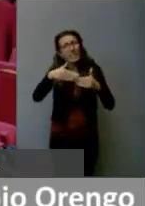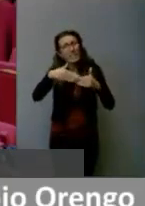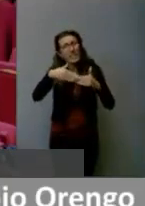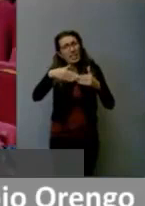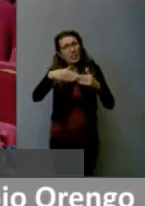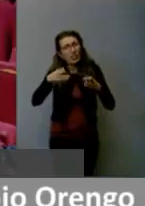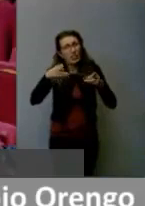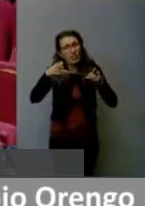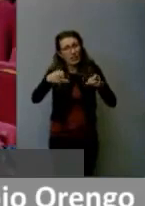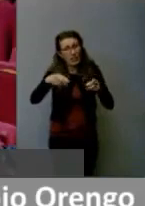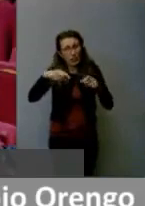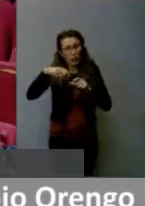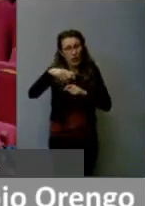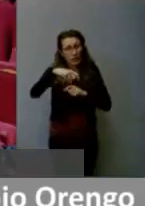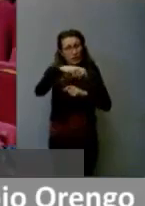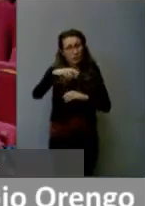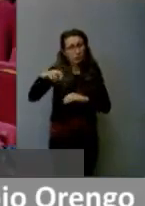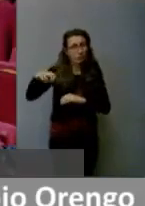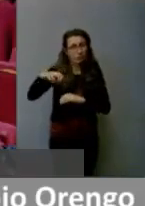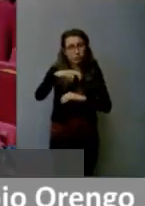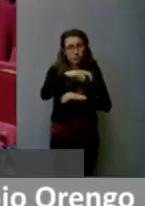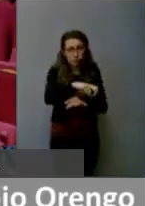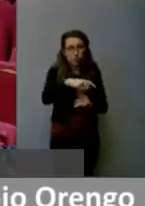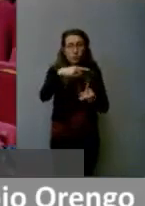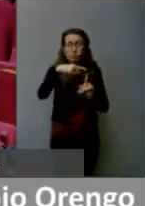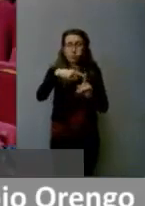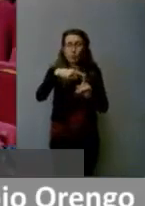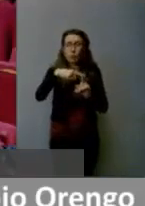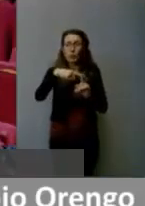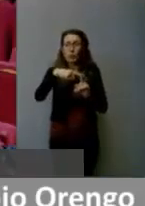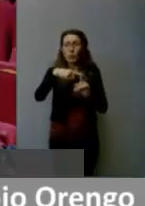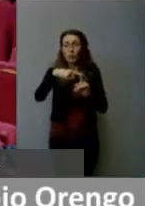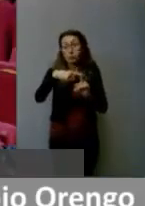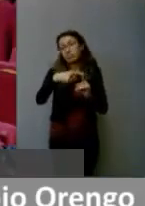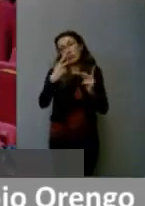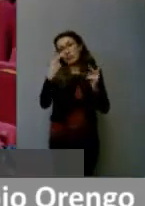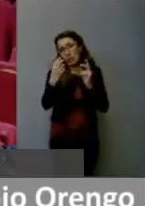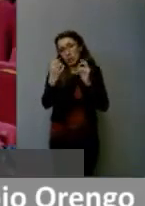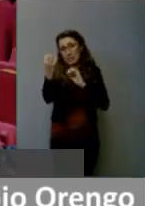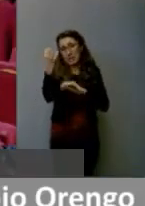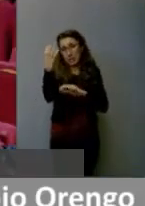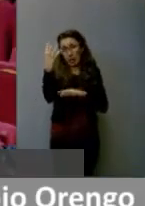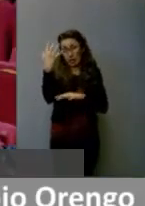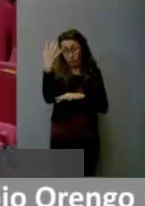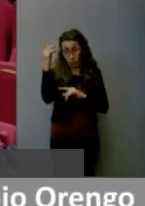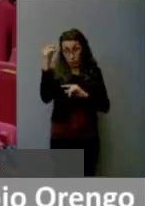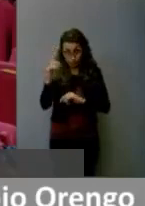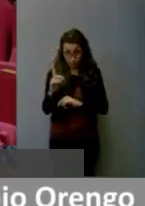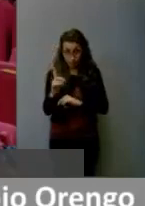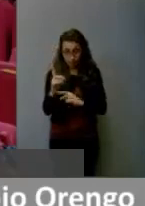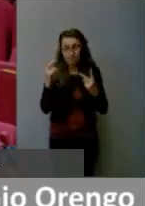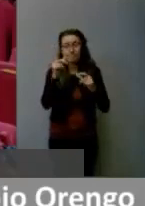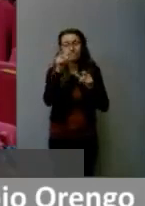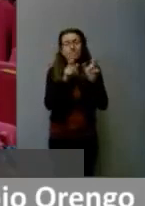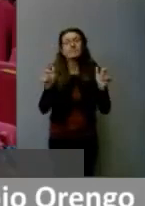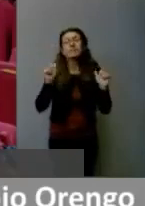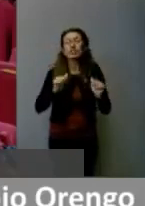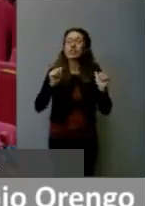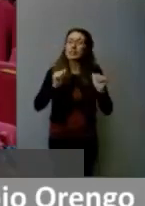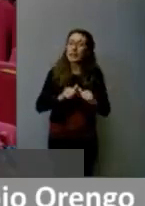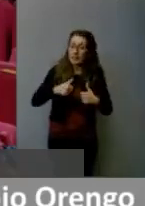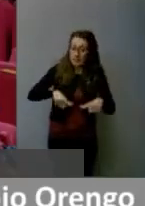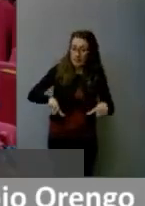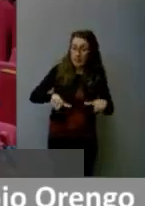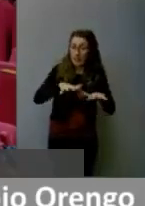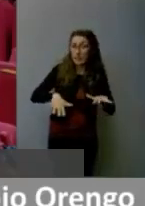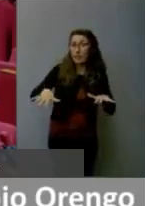e altrettanto un chiaramente attraversamento semaforico. I cittadini residenti e circostanti